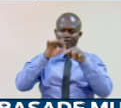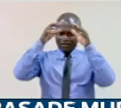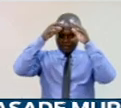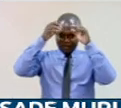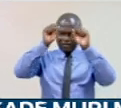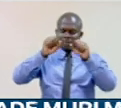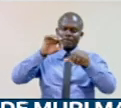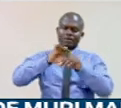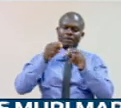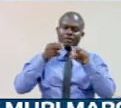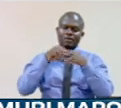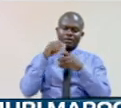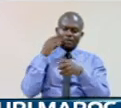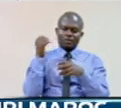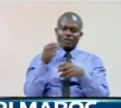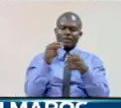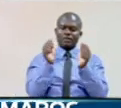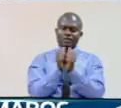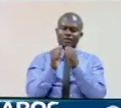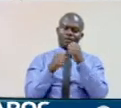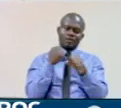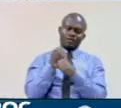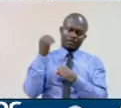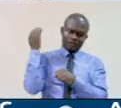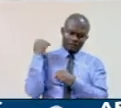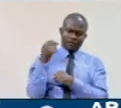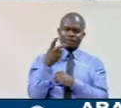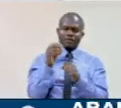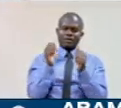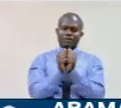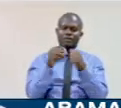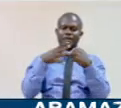Amatora yabaye mu kwezi kwa cumi umwaka ushize wa 2019.